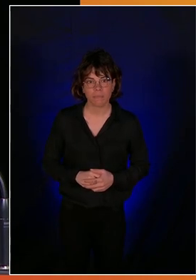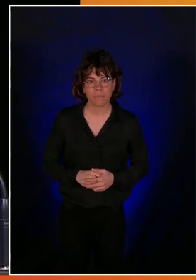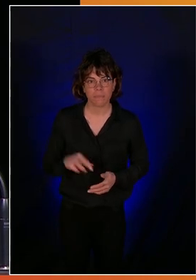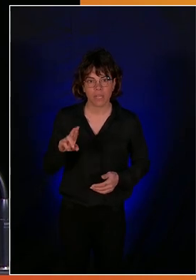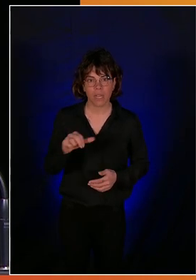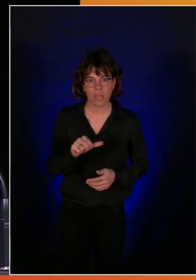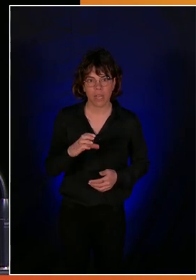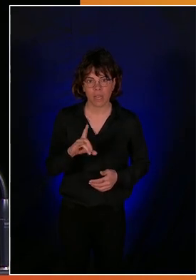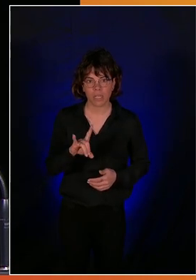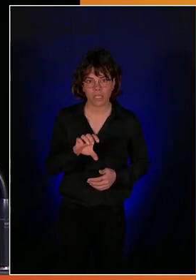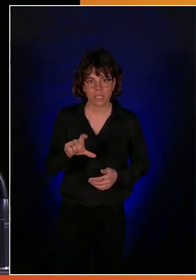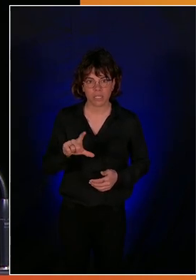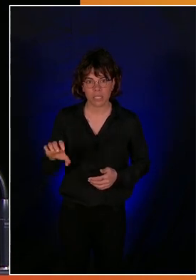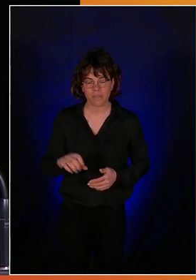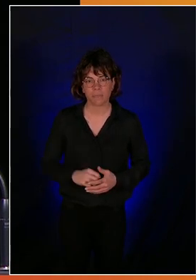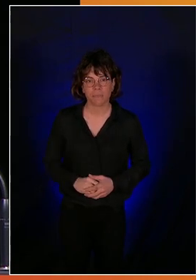Rachel Chambry,